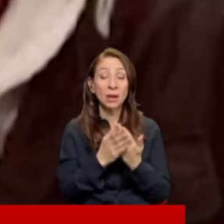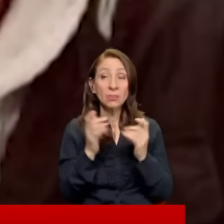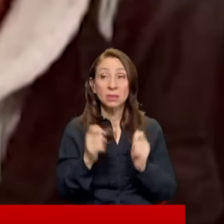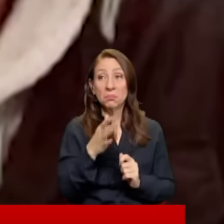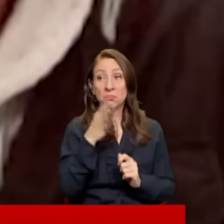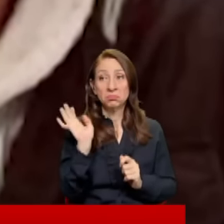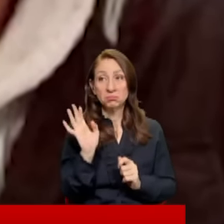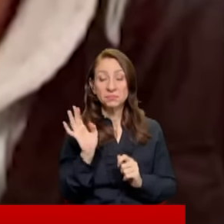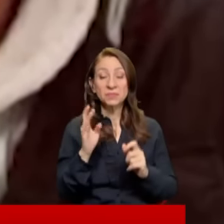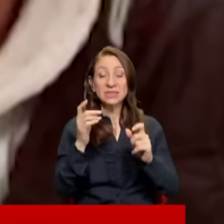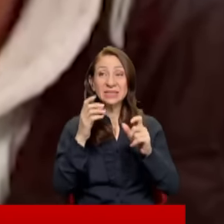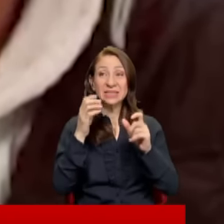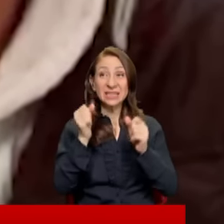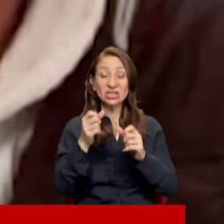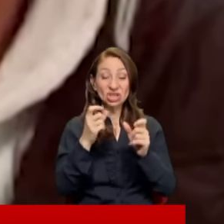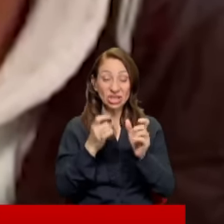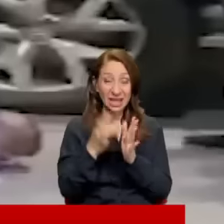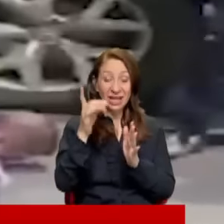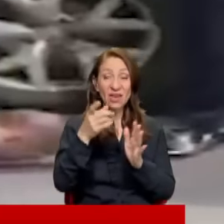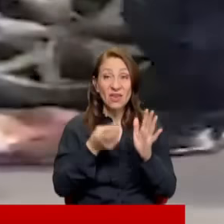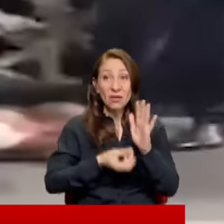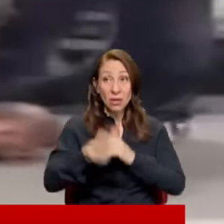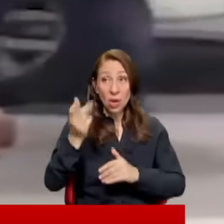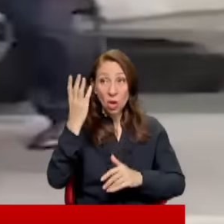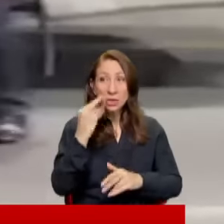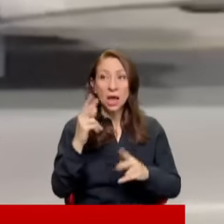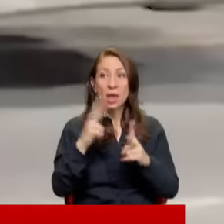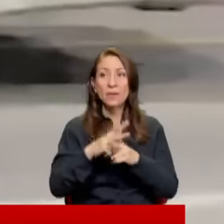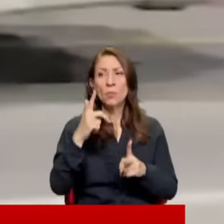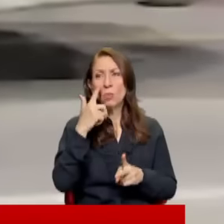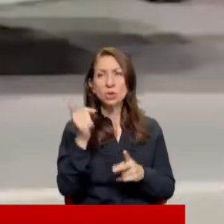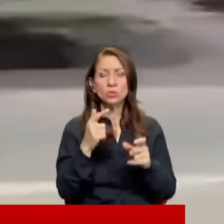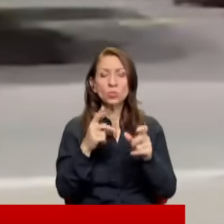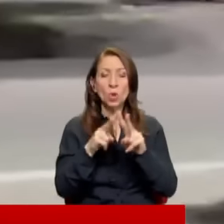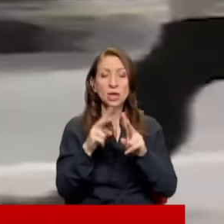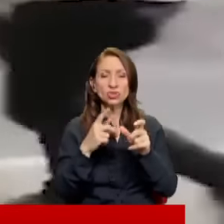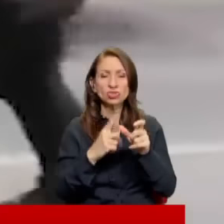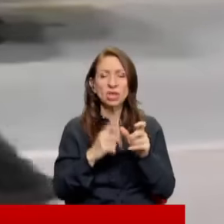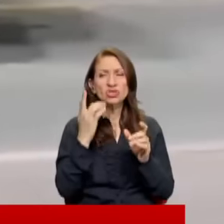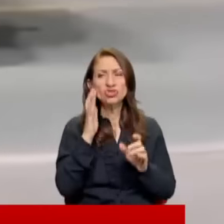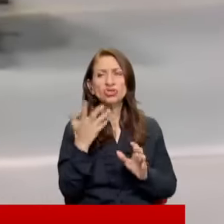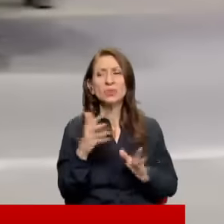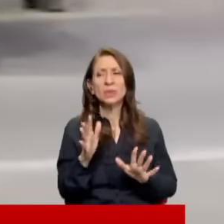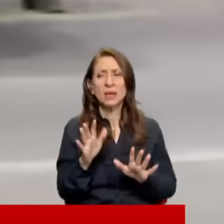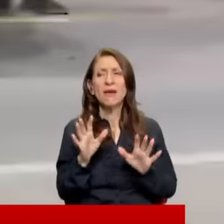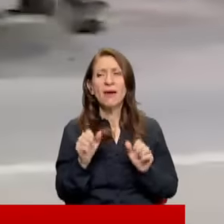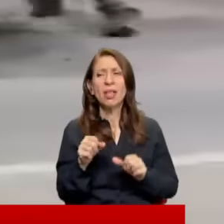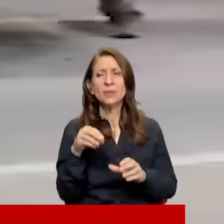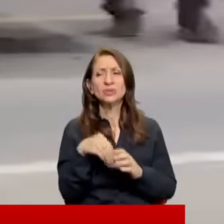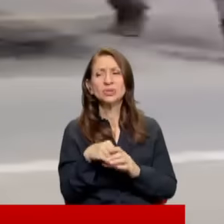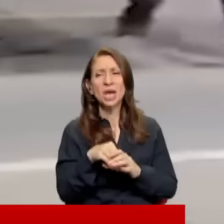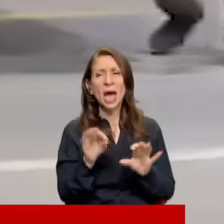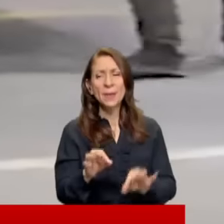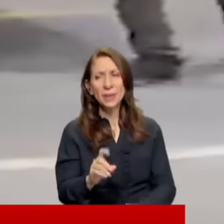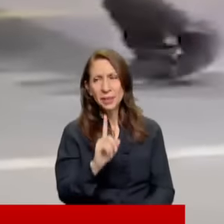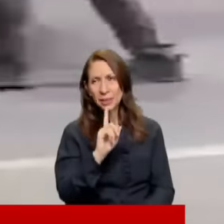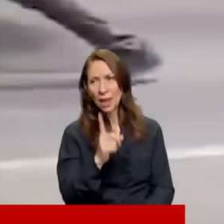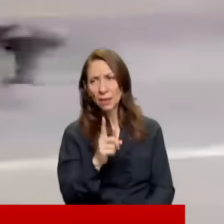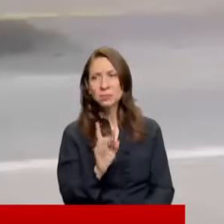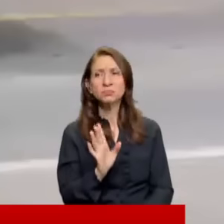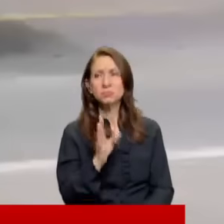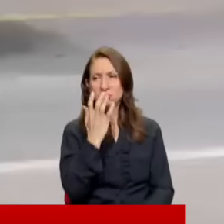etti bilinmiyor sert Çelik'in firar ettiği öğrenilince Emniyet Müdürü Murat Çelik'in şaşırmadı yakalanması için hemen talimat